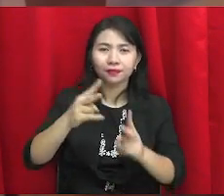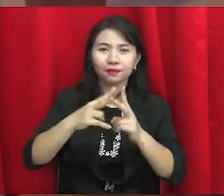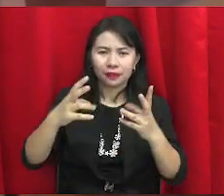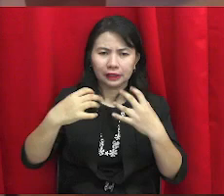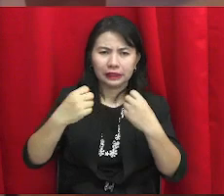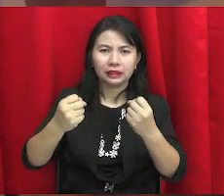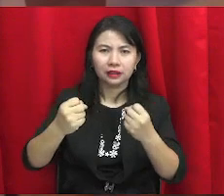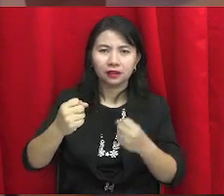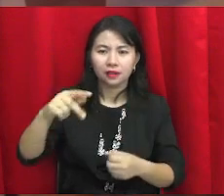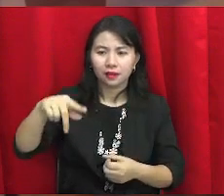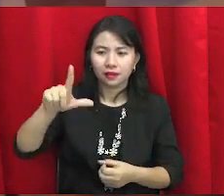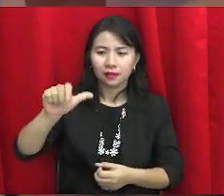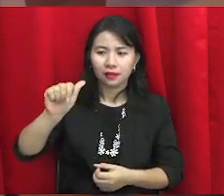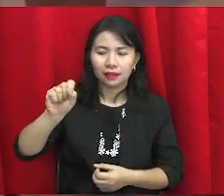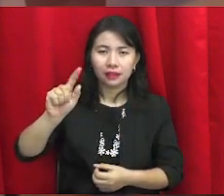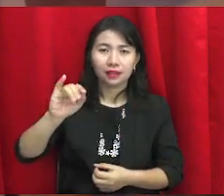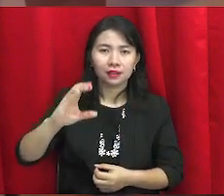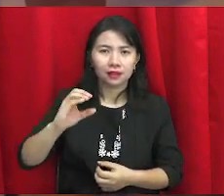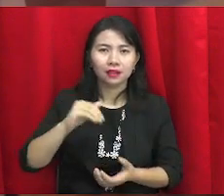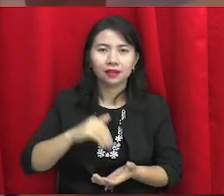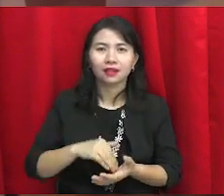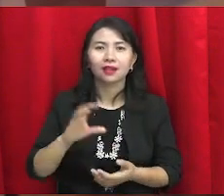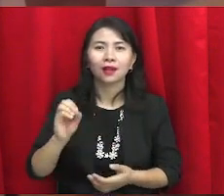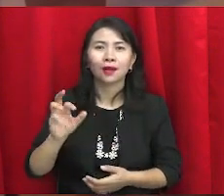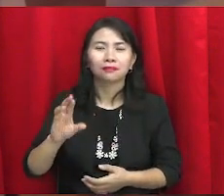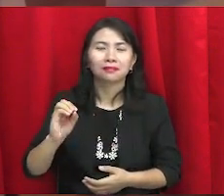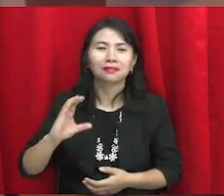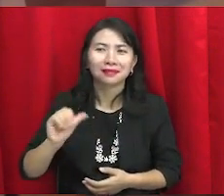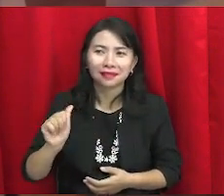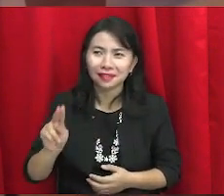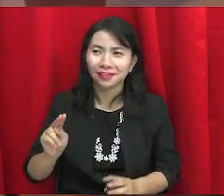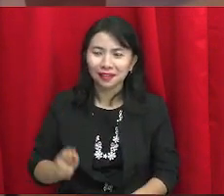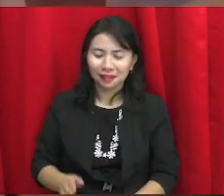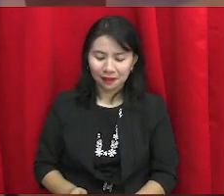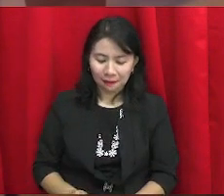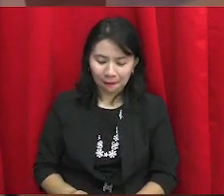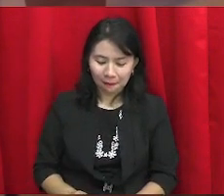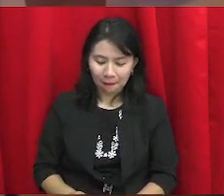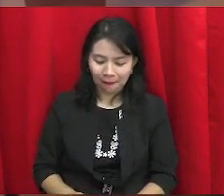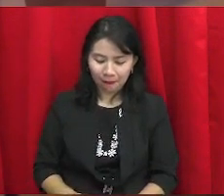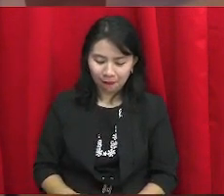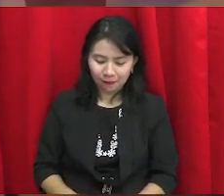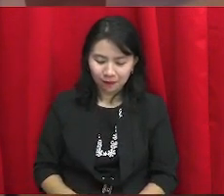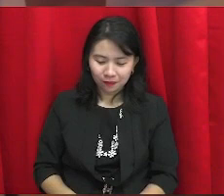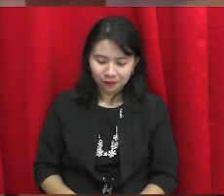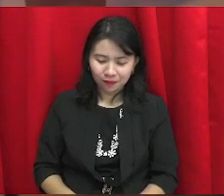ng mga plastic, urukan ang the best. Yun, mabira. Kaya baka,